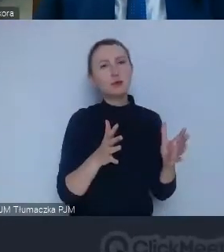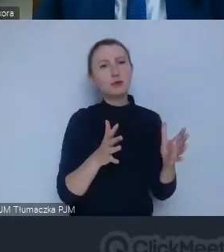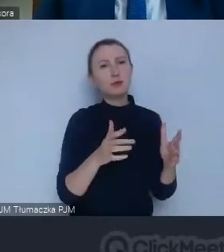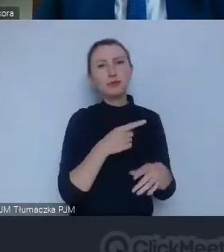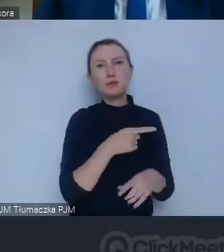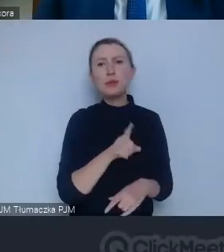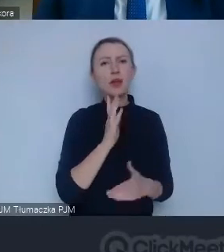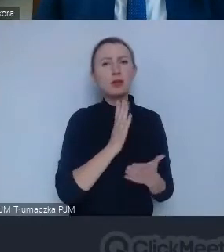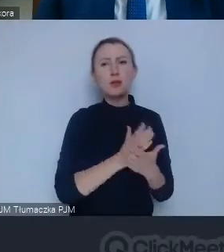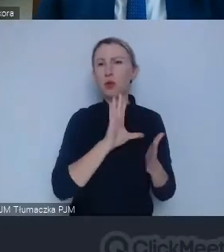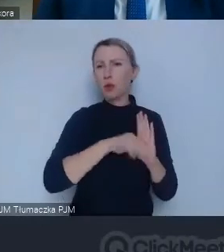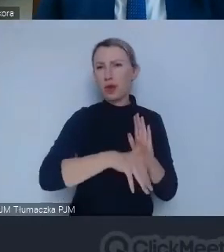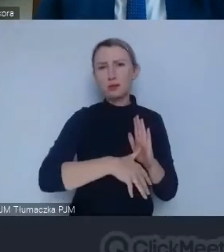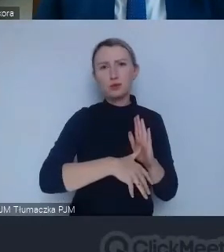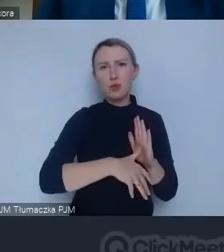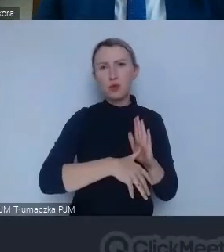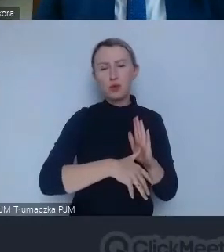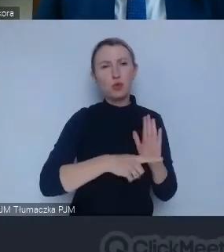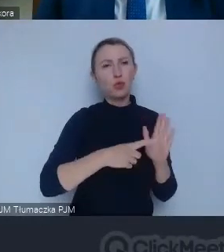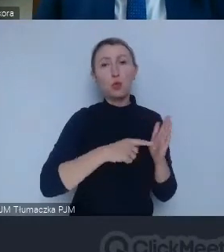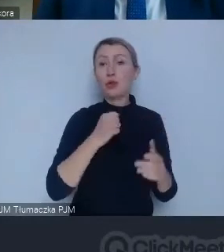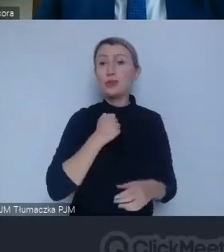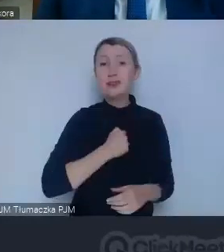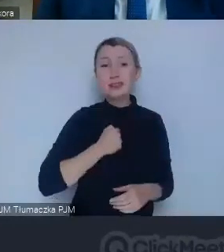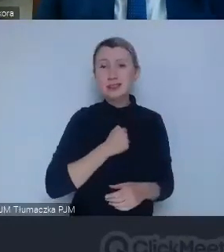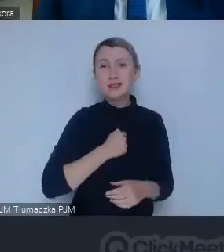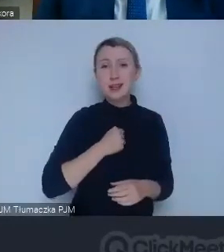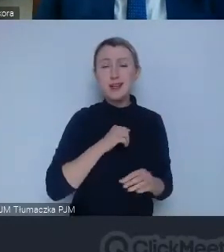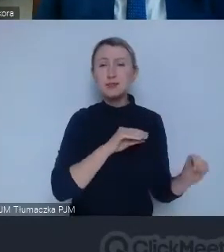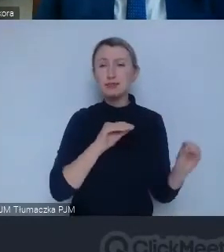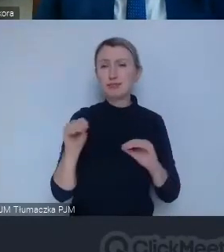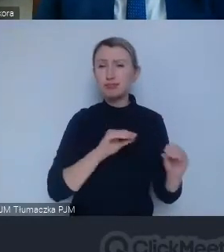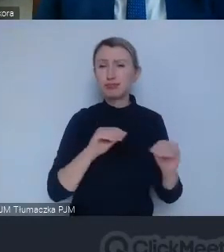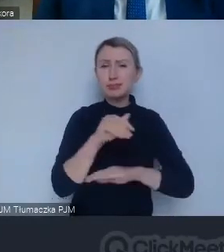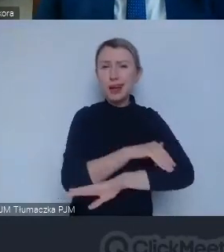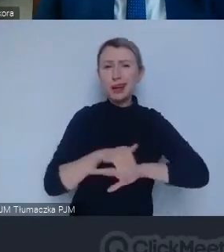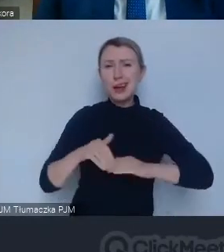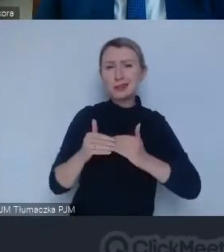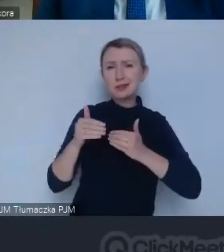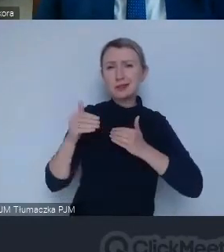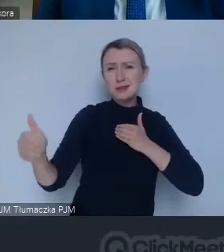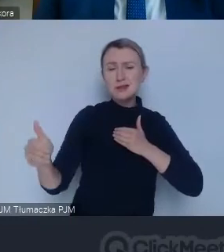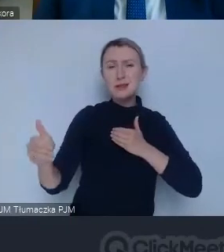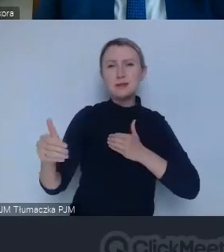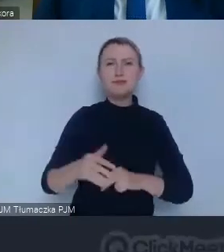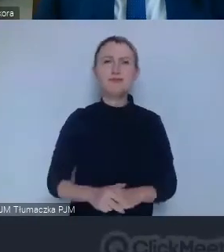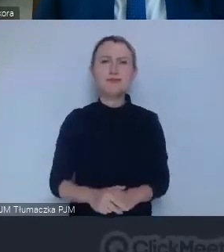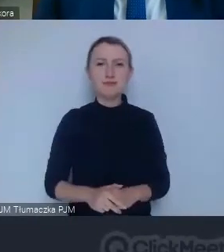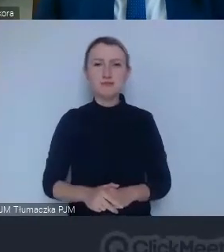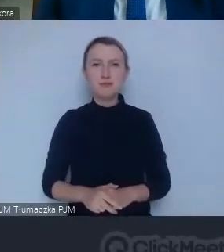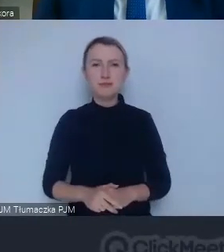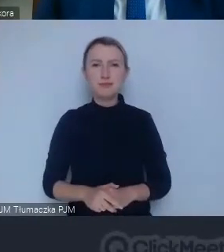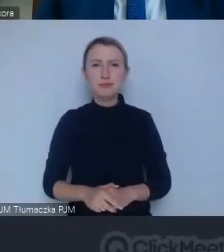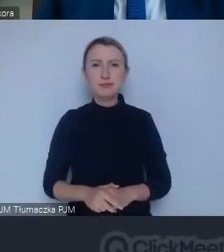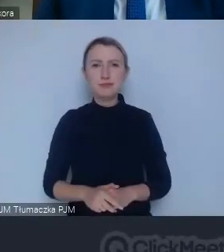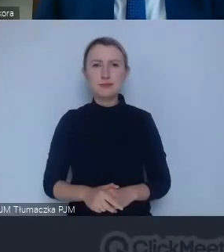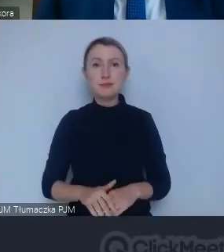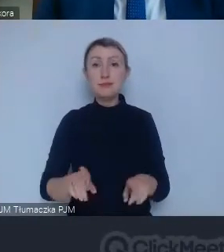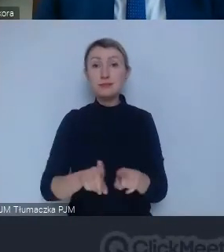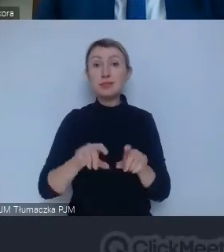są tylko miastami i tam niestety ten odpływ jest poza granice administracyjne. Mamy też